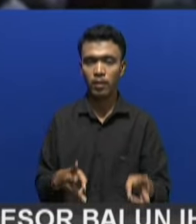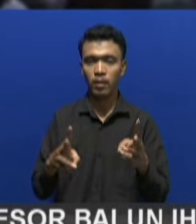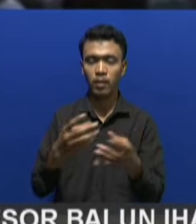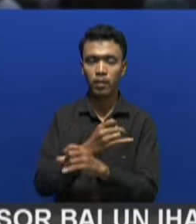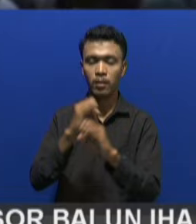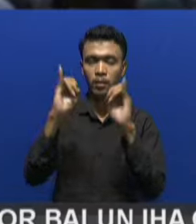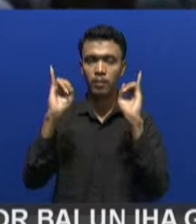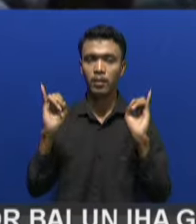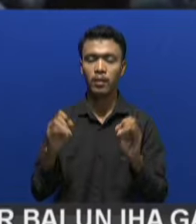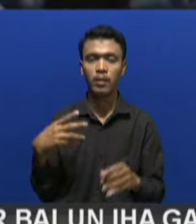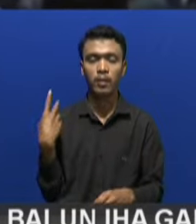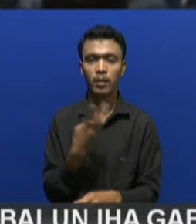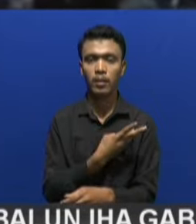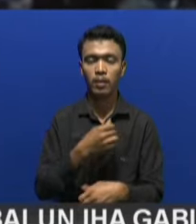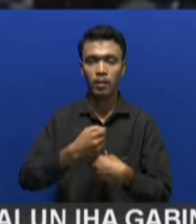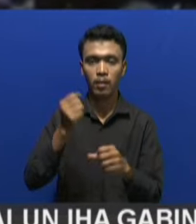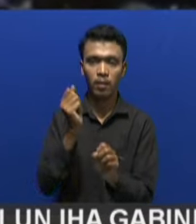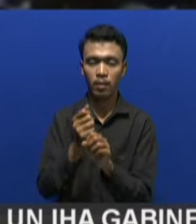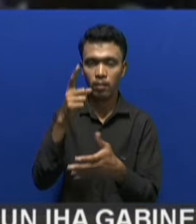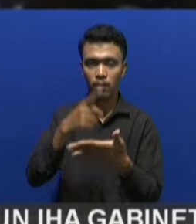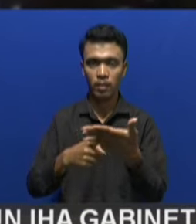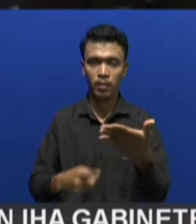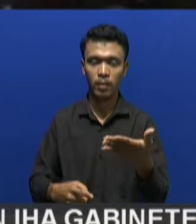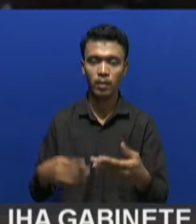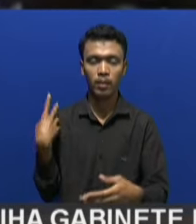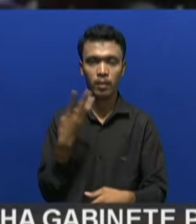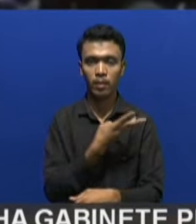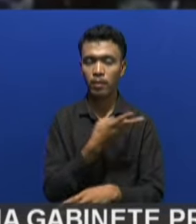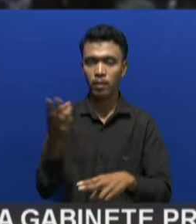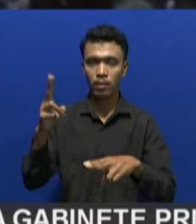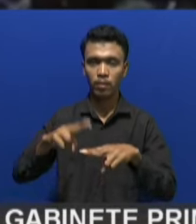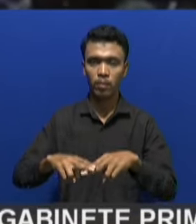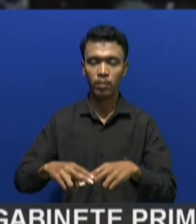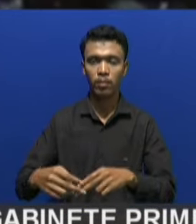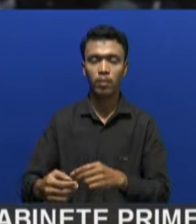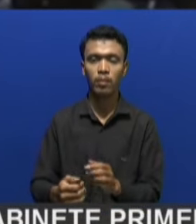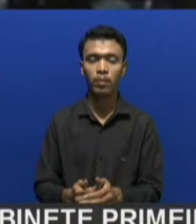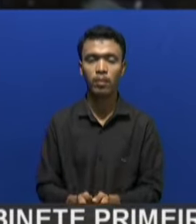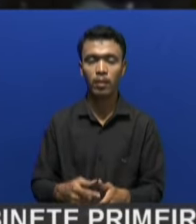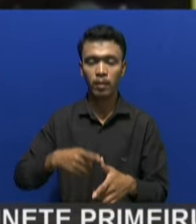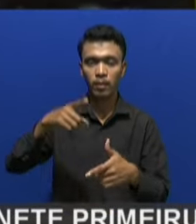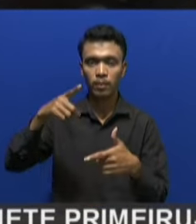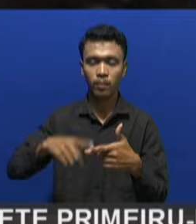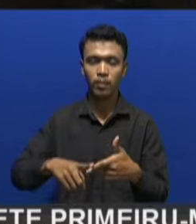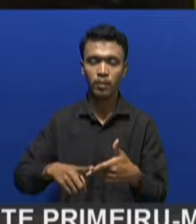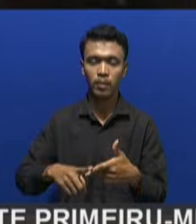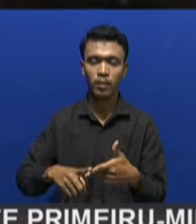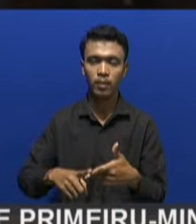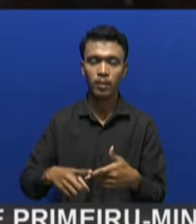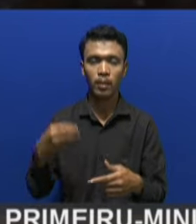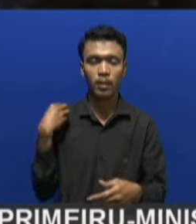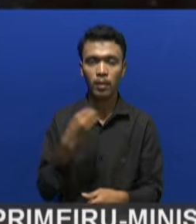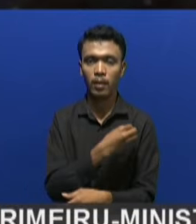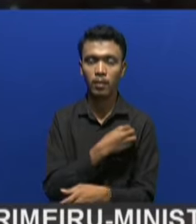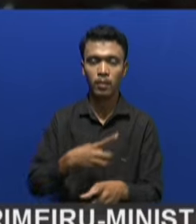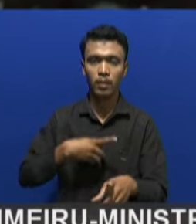Agora ita fala luta sair nian. Ita tur de. Co os lima. Depois dian. Aminya